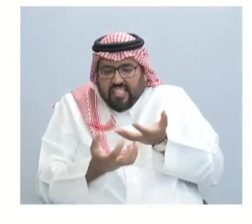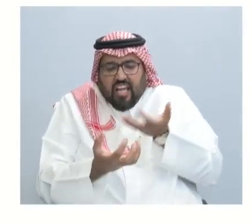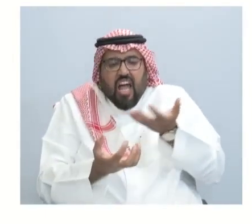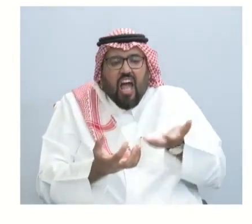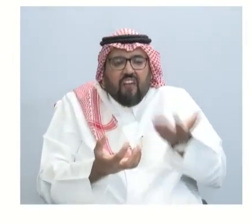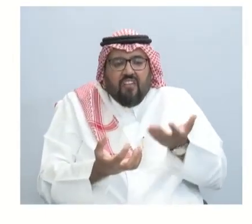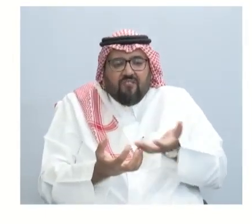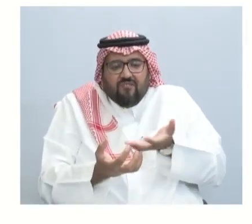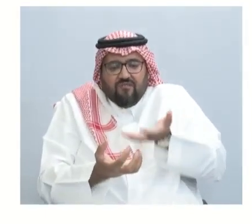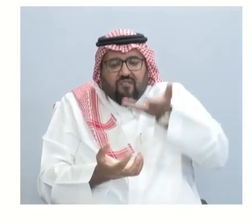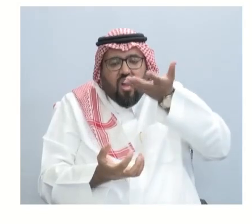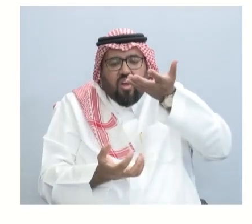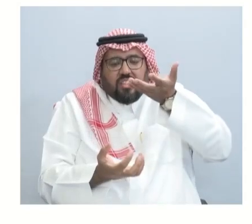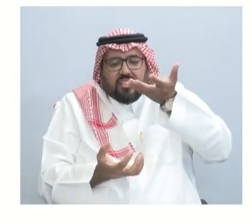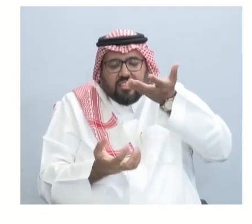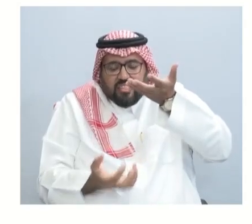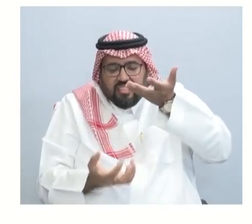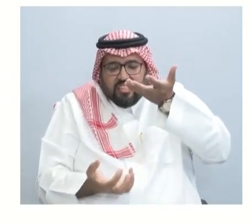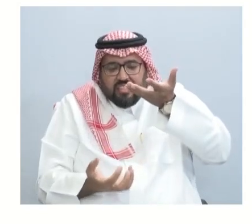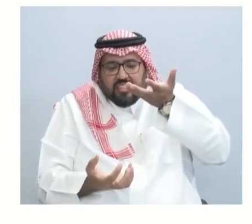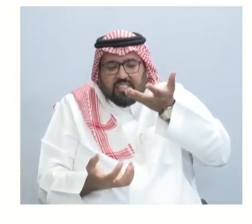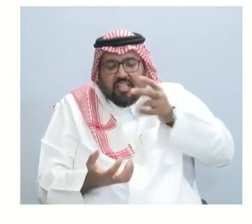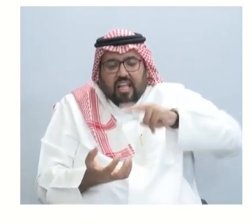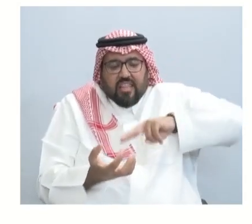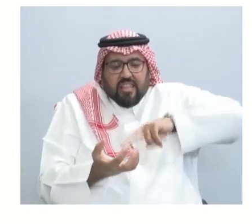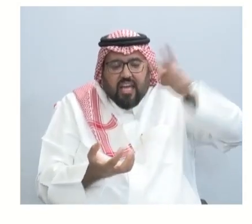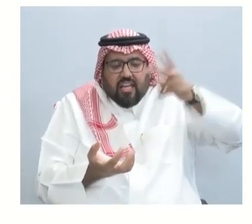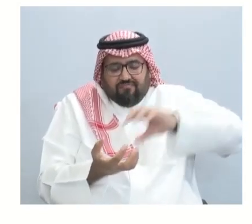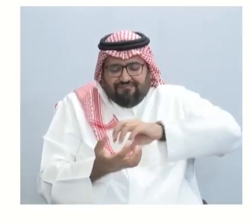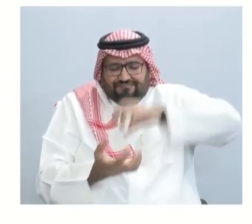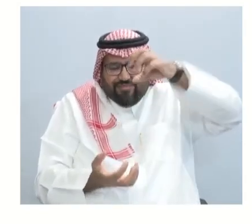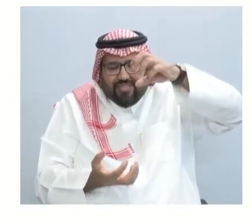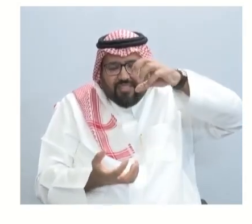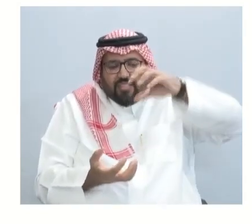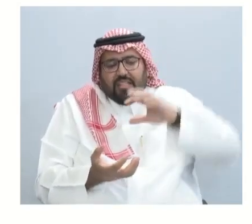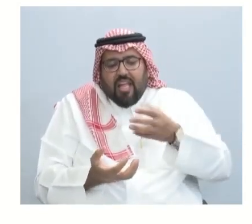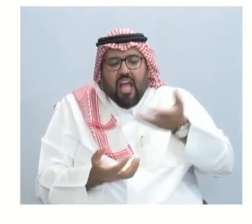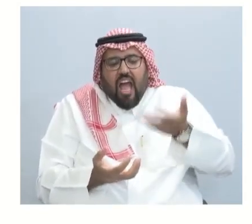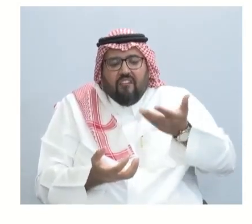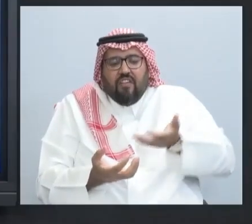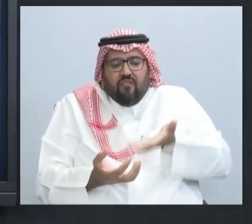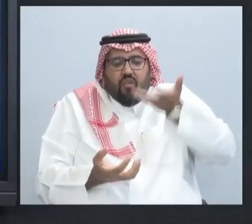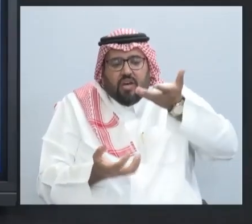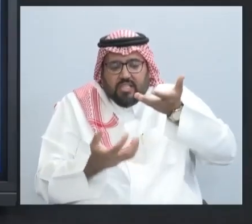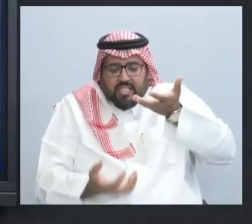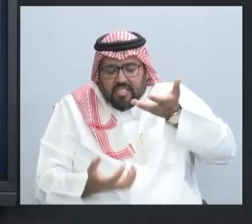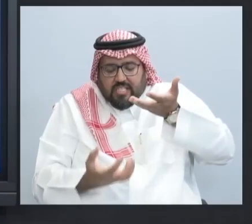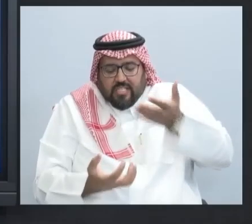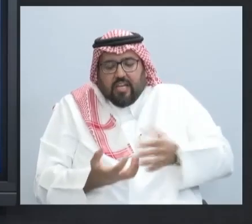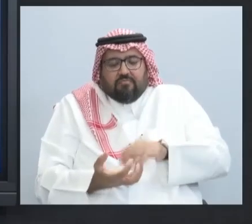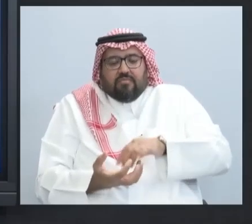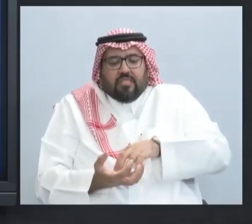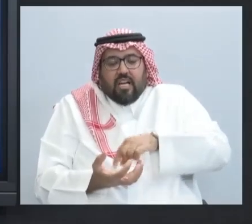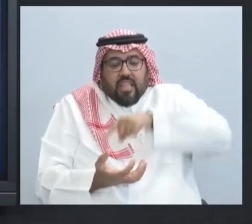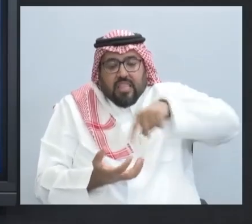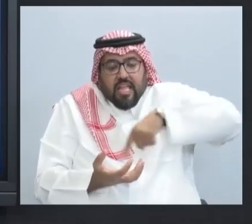كبيره جدا وهي عمليه اختلاف الكثافه فالتجسيم يساعد بفصل او